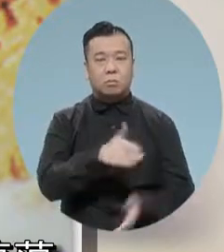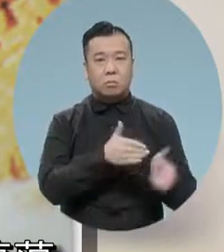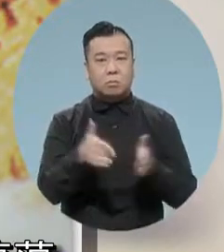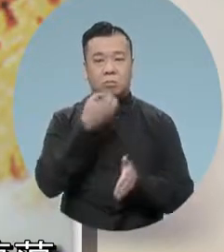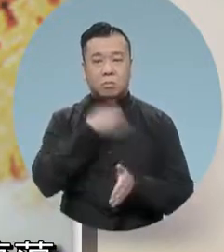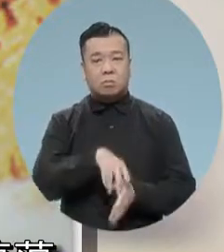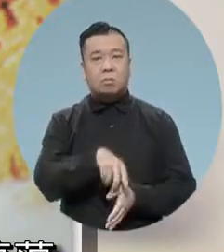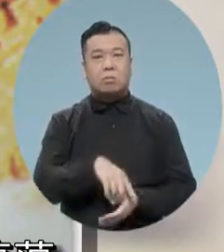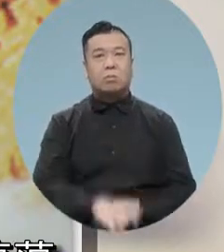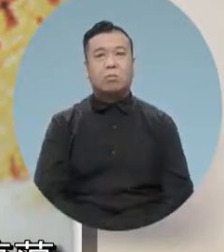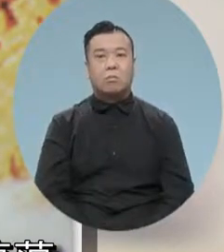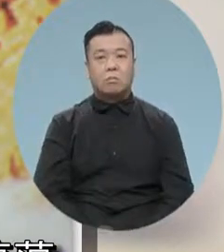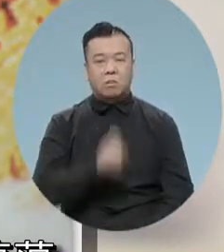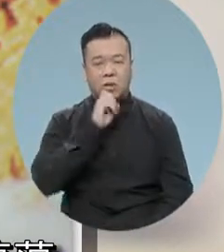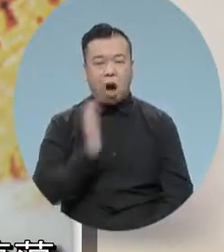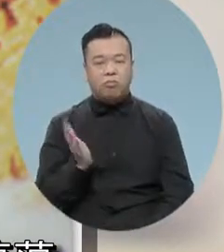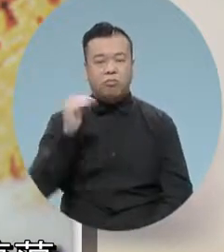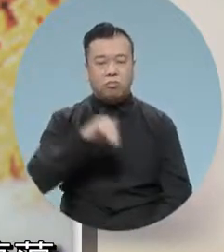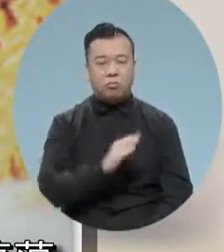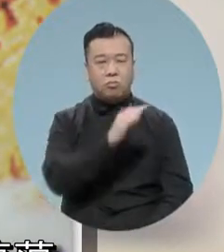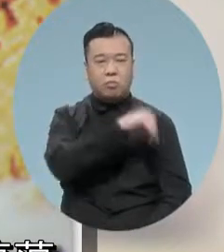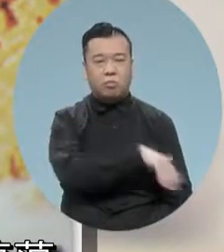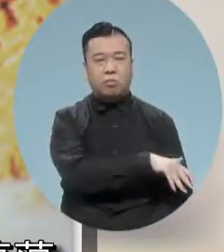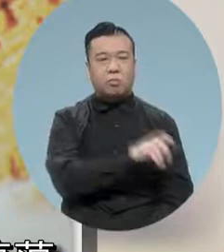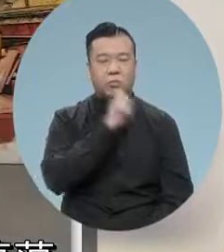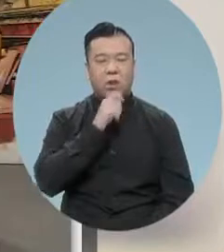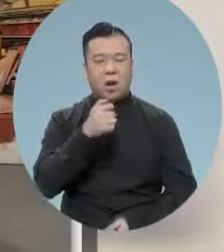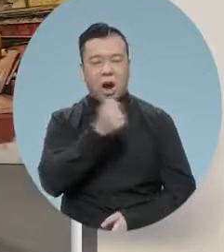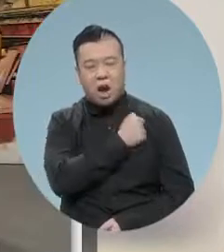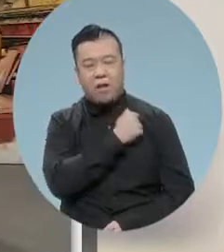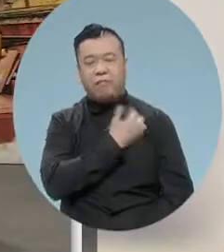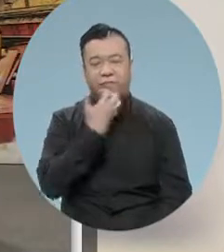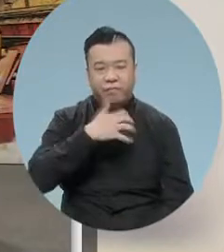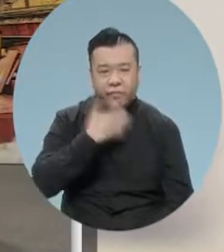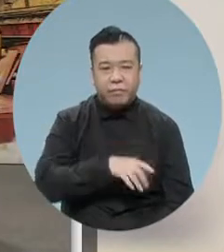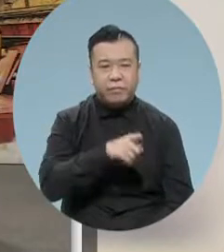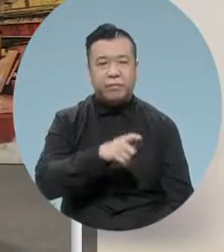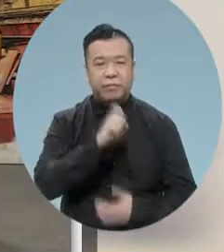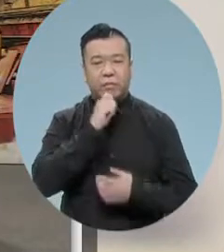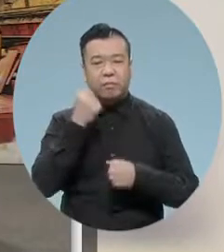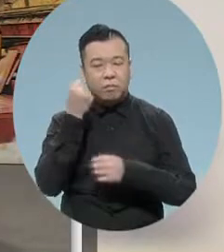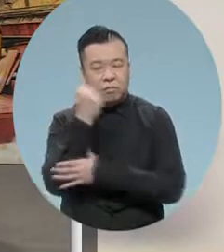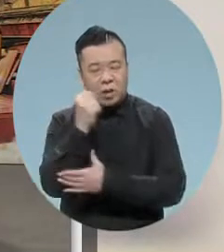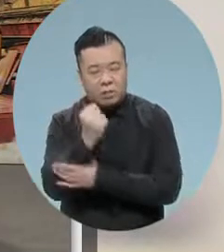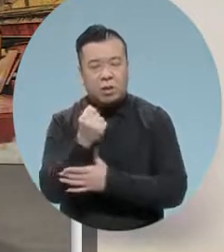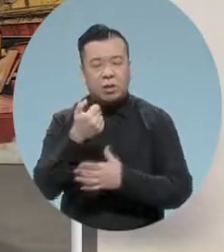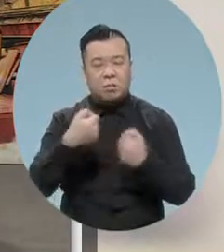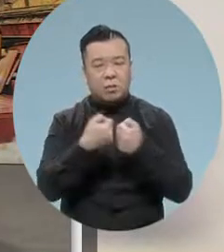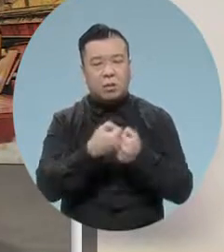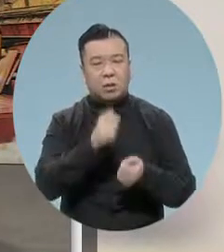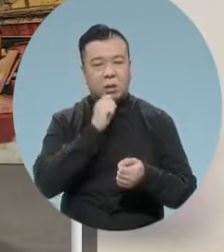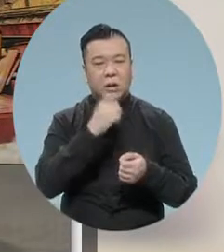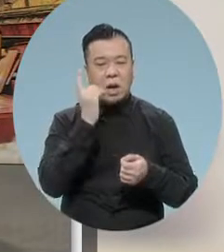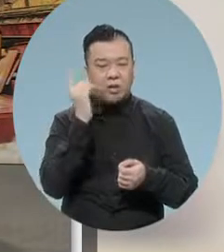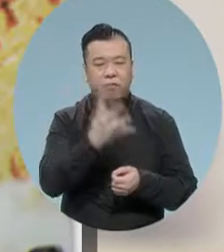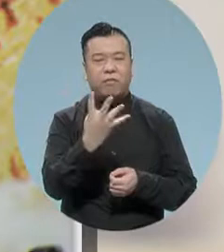了很多的起起落落、跌跌荡荡，3次国内革命战争，4次